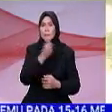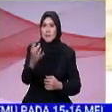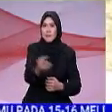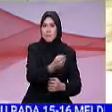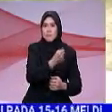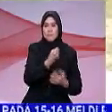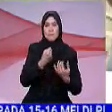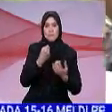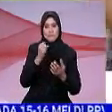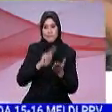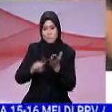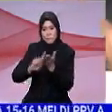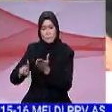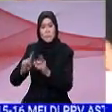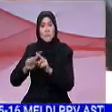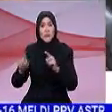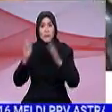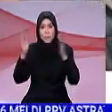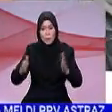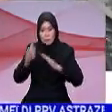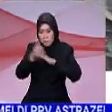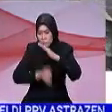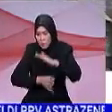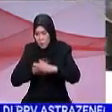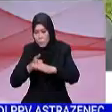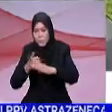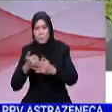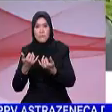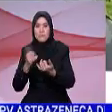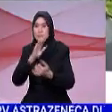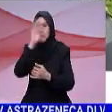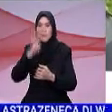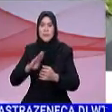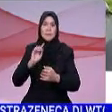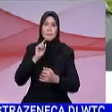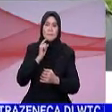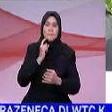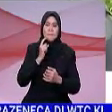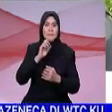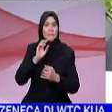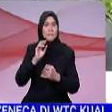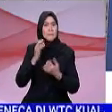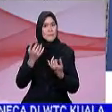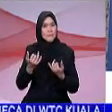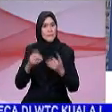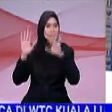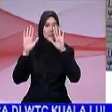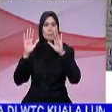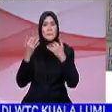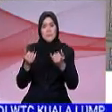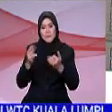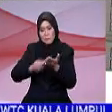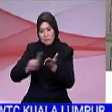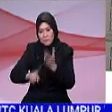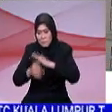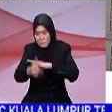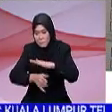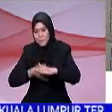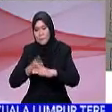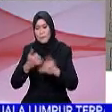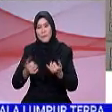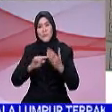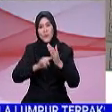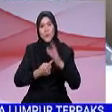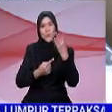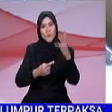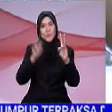rampasan dibuat, namun penyeludup tidak pernah serik menjalankan kegiatan haram. Buktinya sepanjang 3 minggu penugasan dilakukan sejak